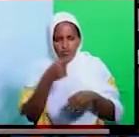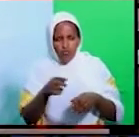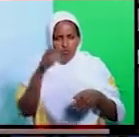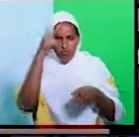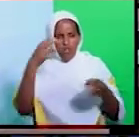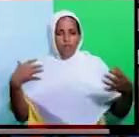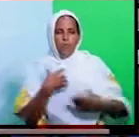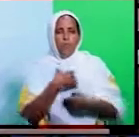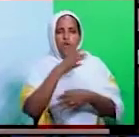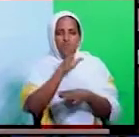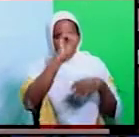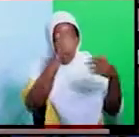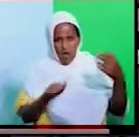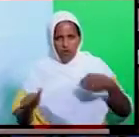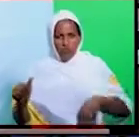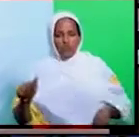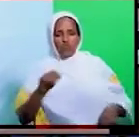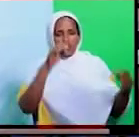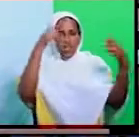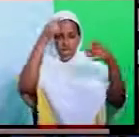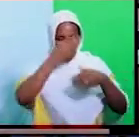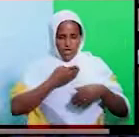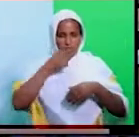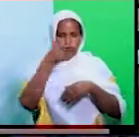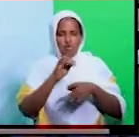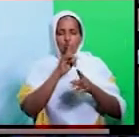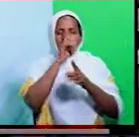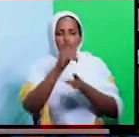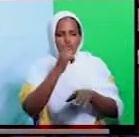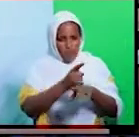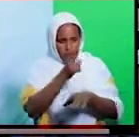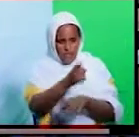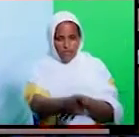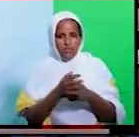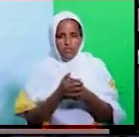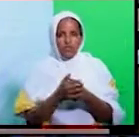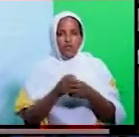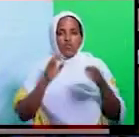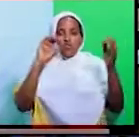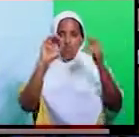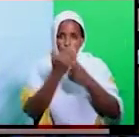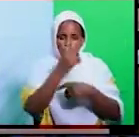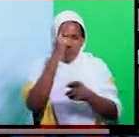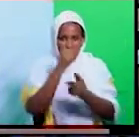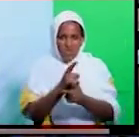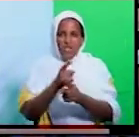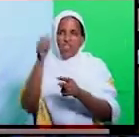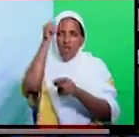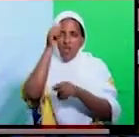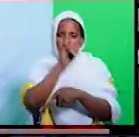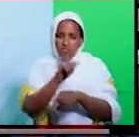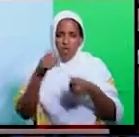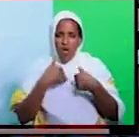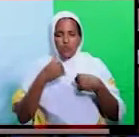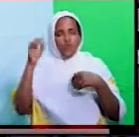እግዚአብሔር በህይወት ቅድስና ስንሆን እግዚአብሔር የቃሉን ደጅ ይከፍትልናል። የምናነበው የምንማረው